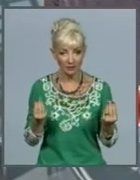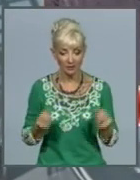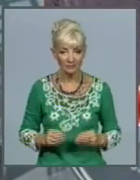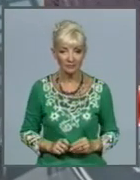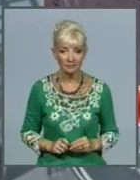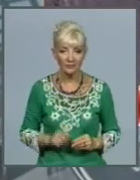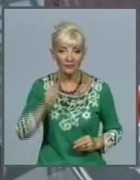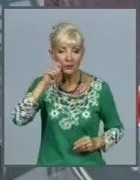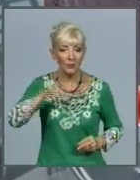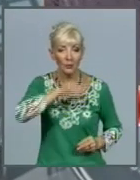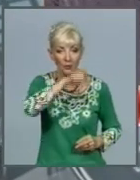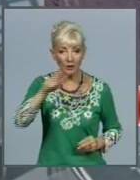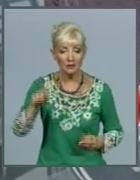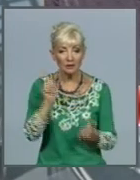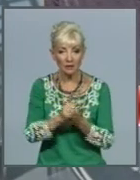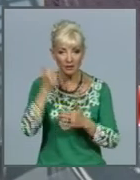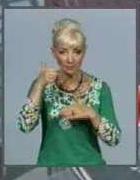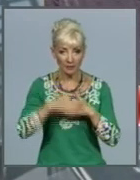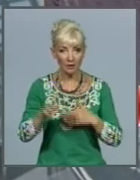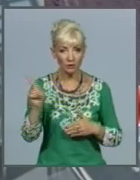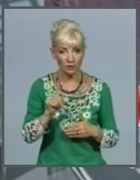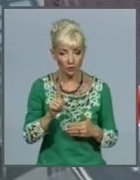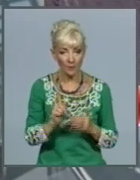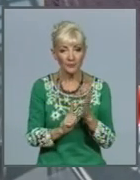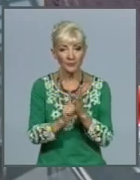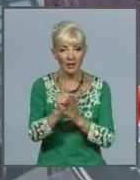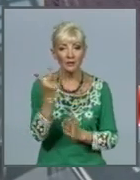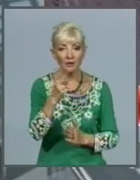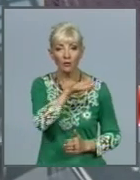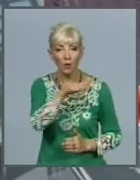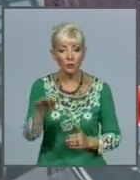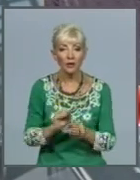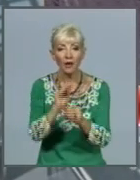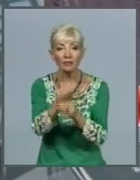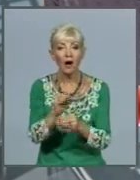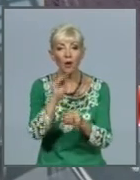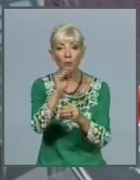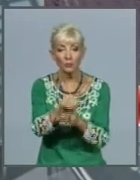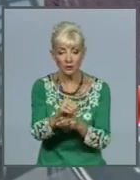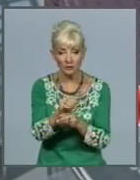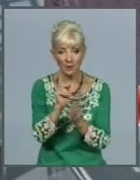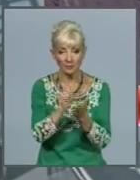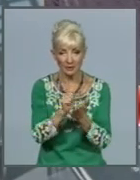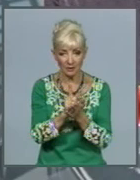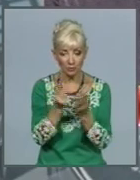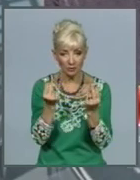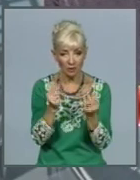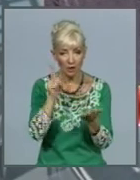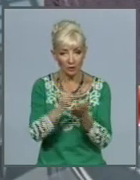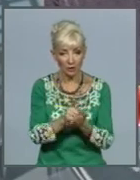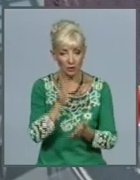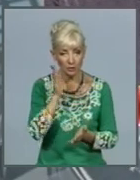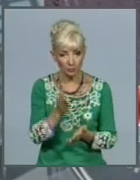Українці повинні розуміти, що заведення другого рівня накопичувальної пенсійної системи повинні будуть заплатити вони